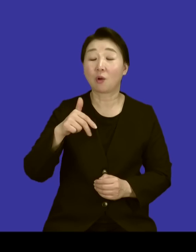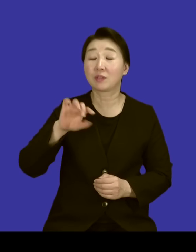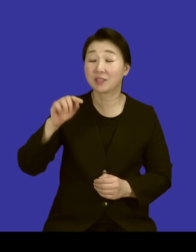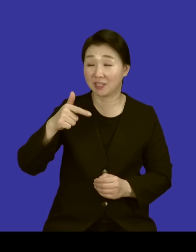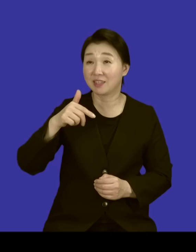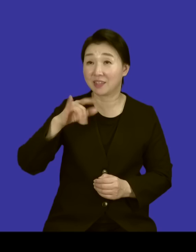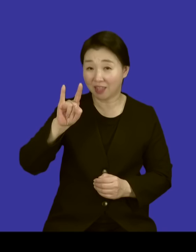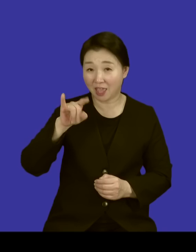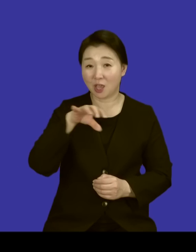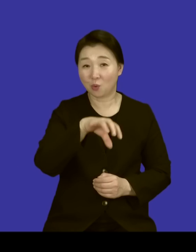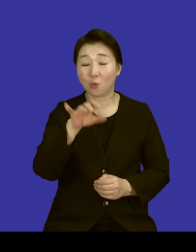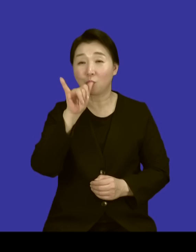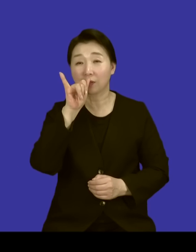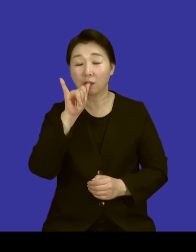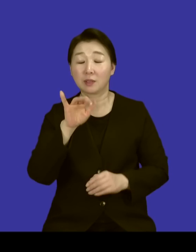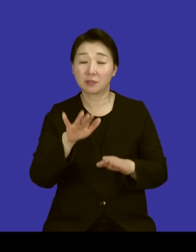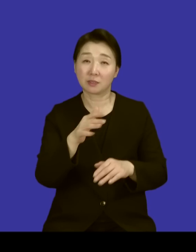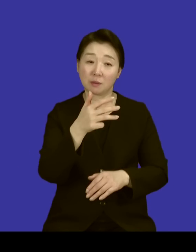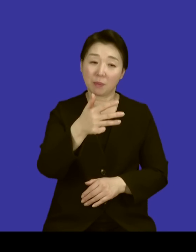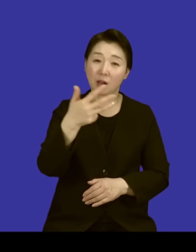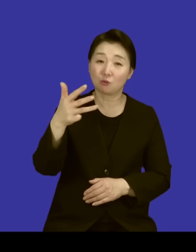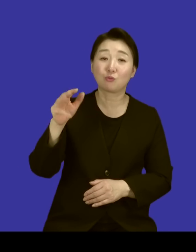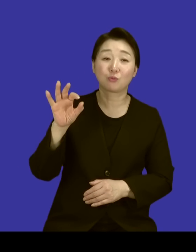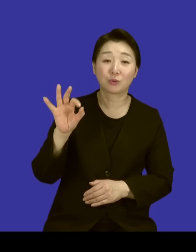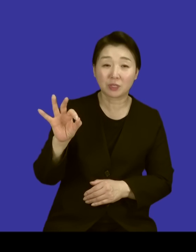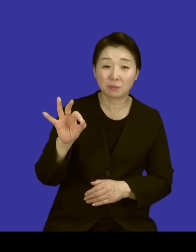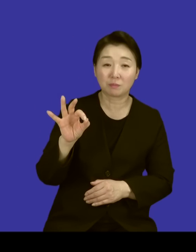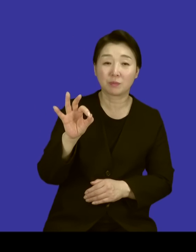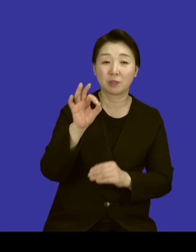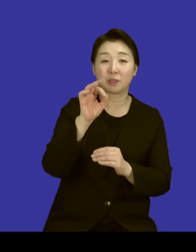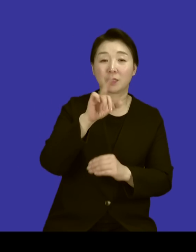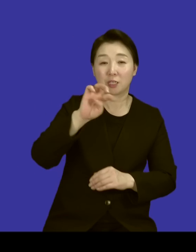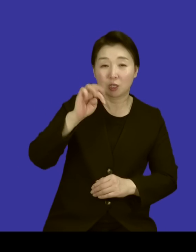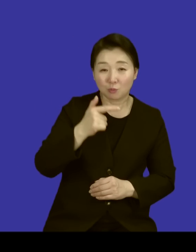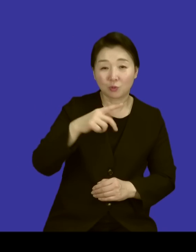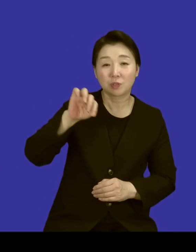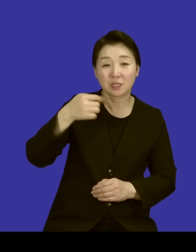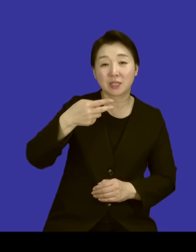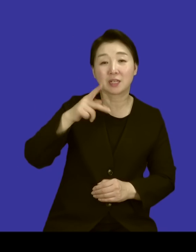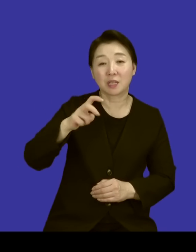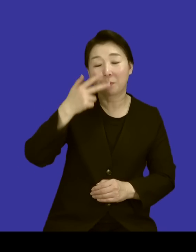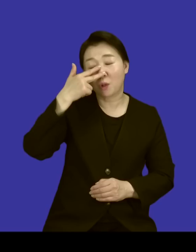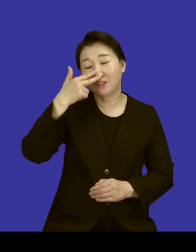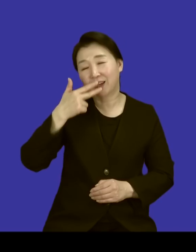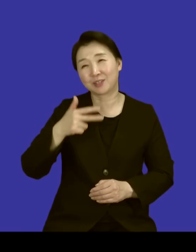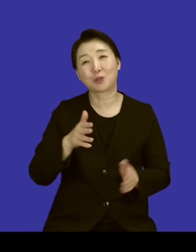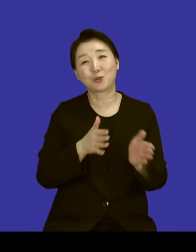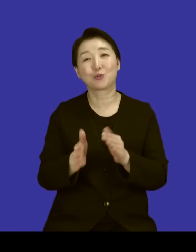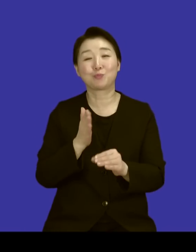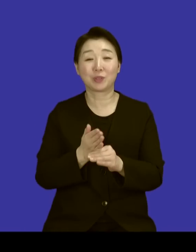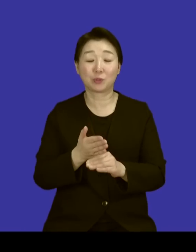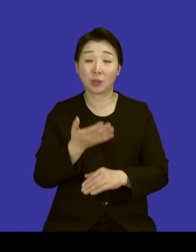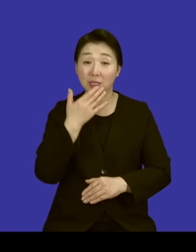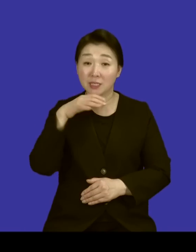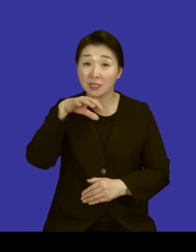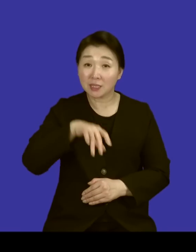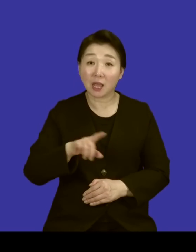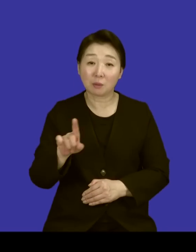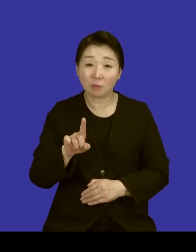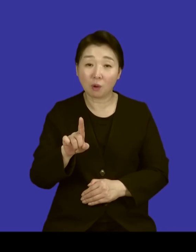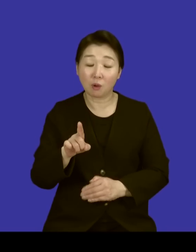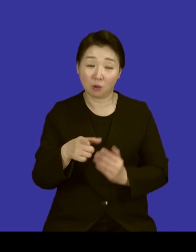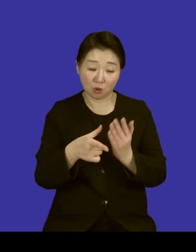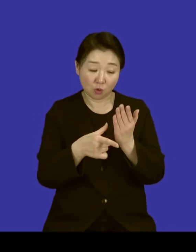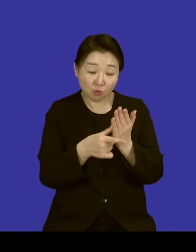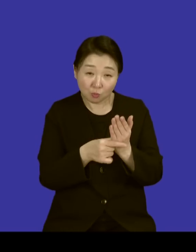지금 8, 9, 10호점이 네. 이문동, 신림동 그리고 평택 준비 중입니다. 그러면 그 식당들에서도 무료